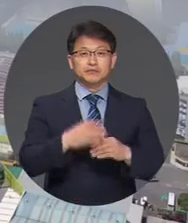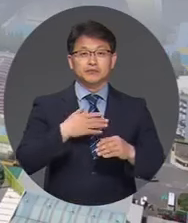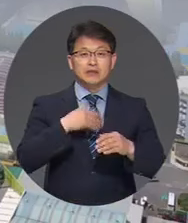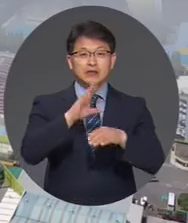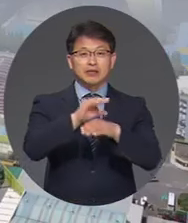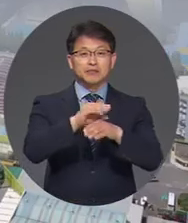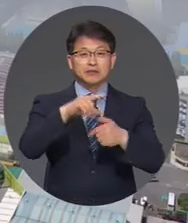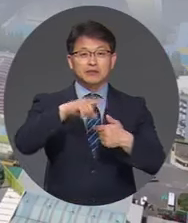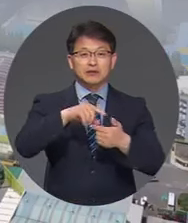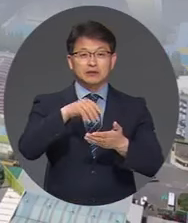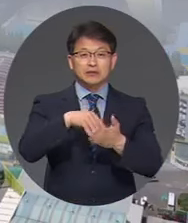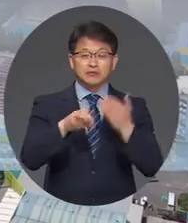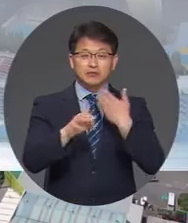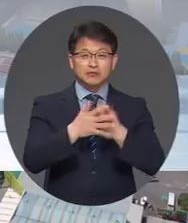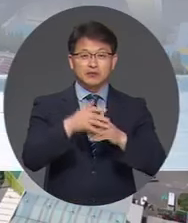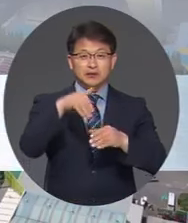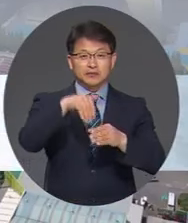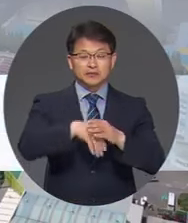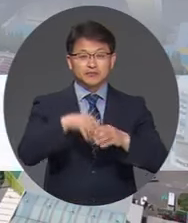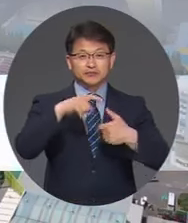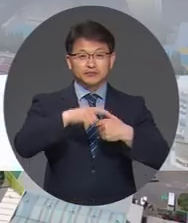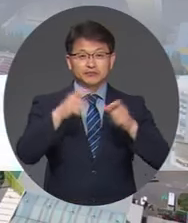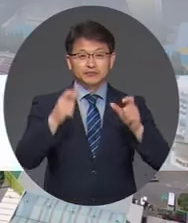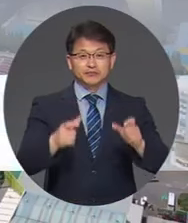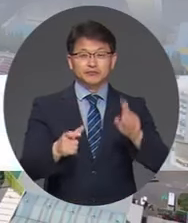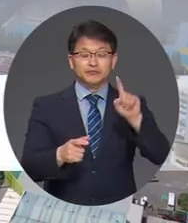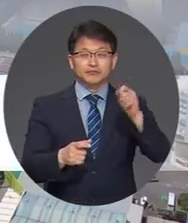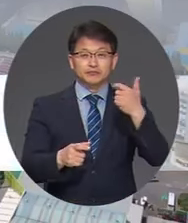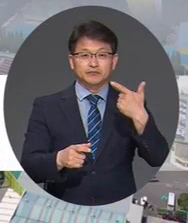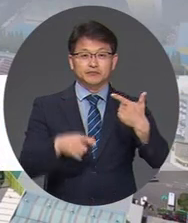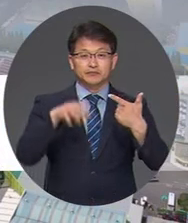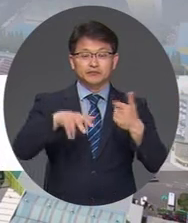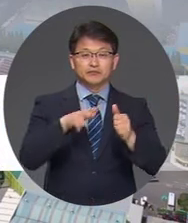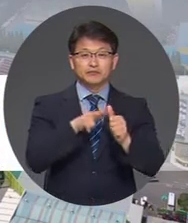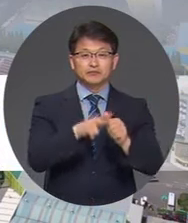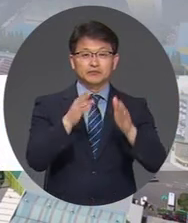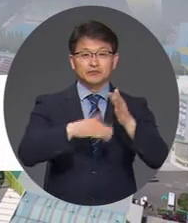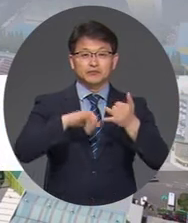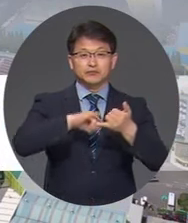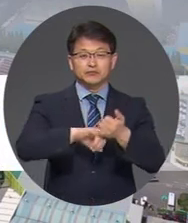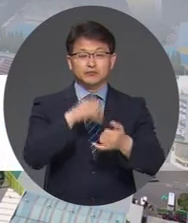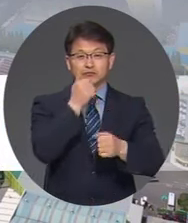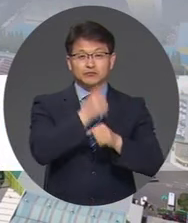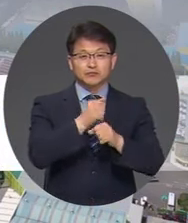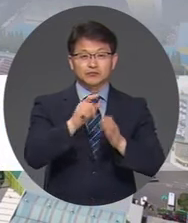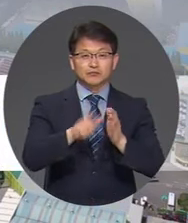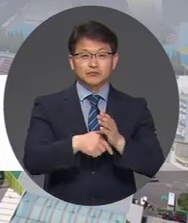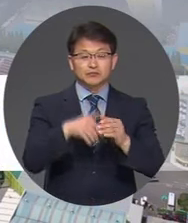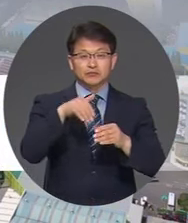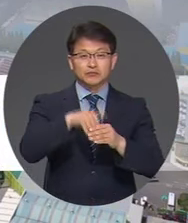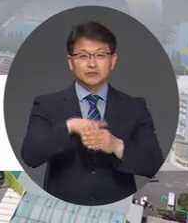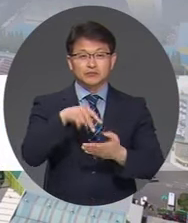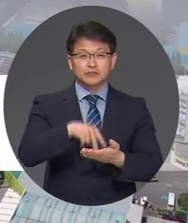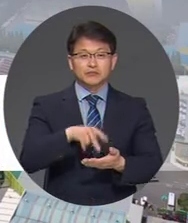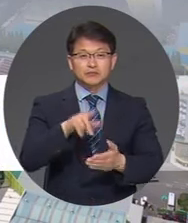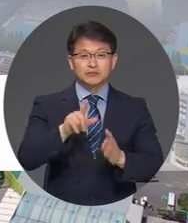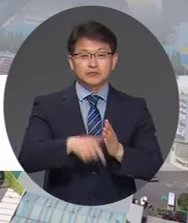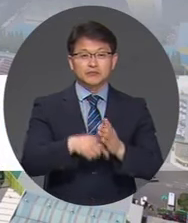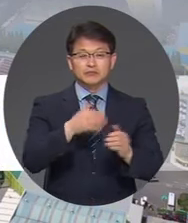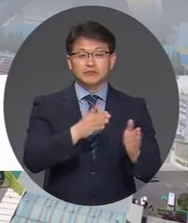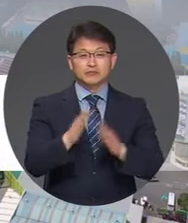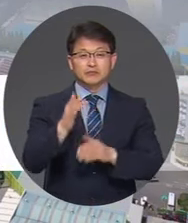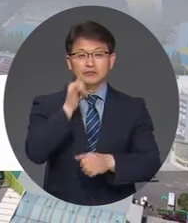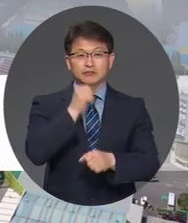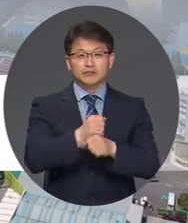저희 MBC 경남은 이번 총선 경남의 선거구 16곳에 후보와 공약을 소개하는 총선 현장 시간을